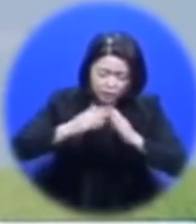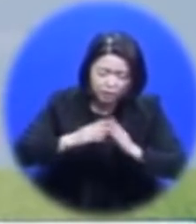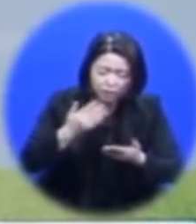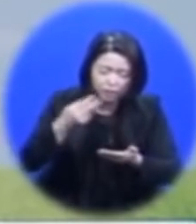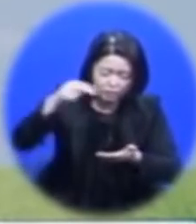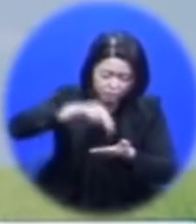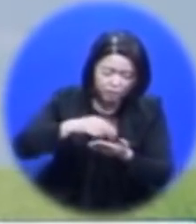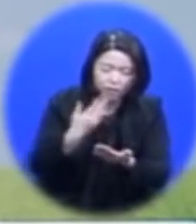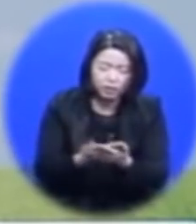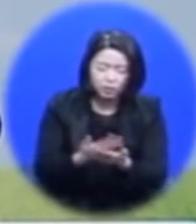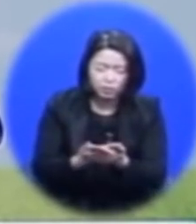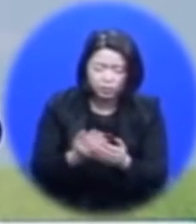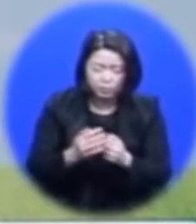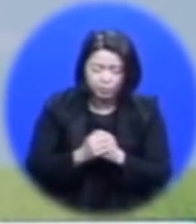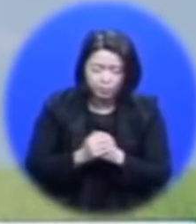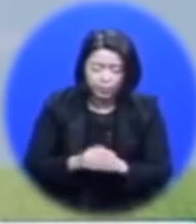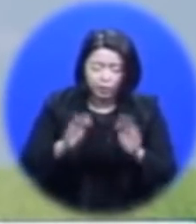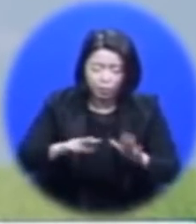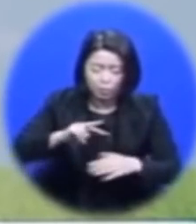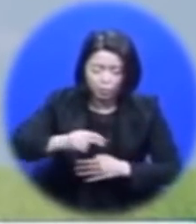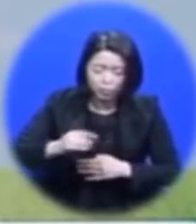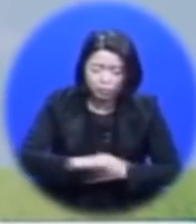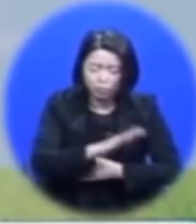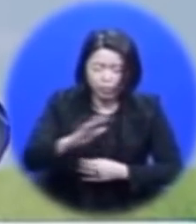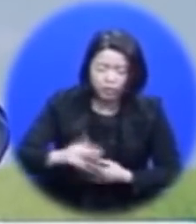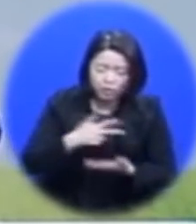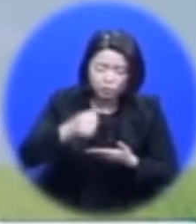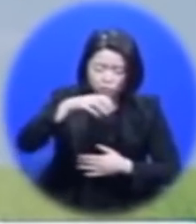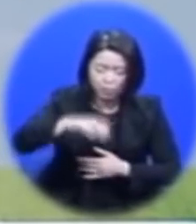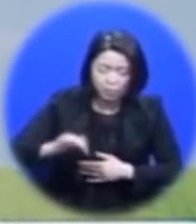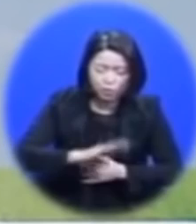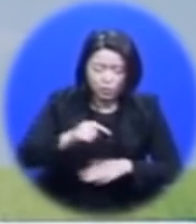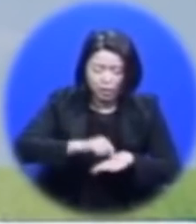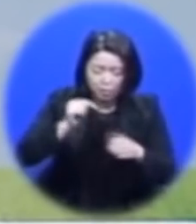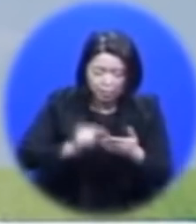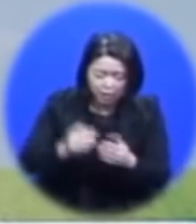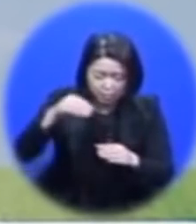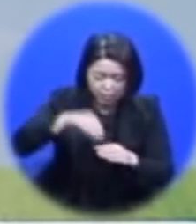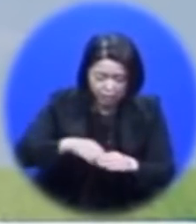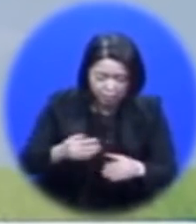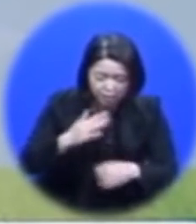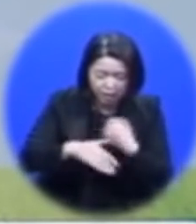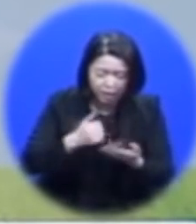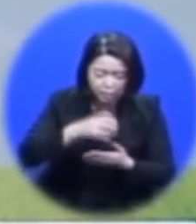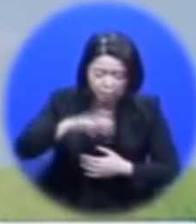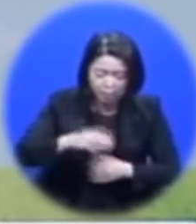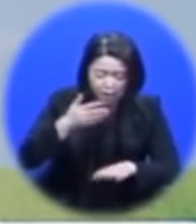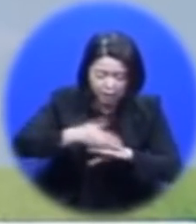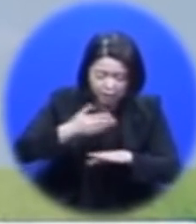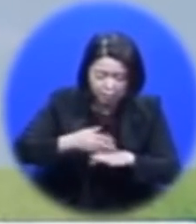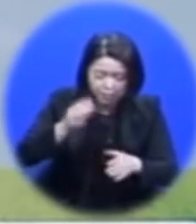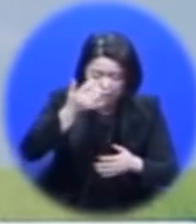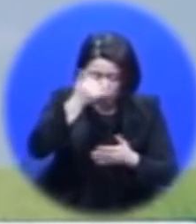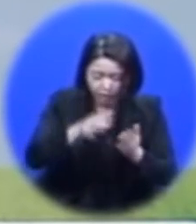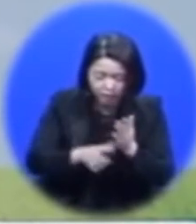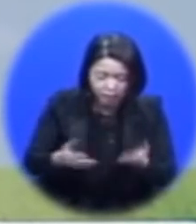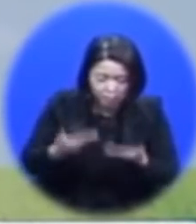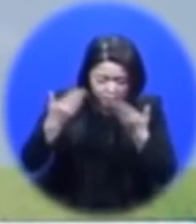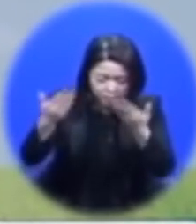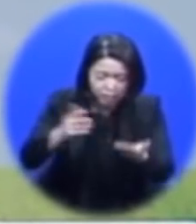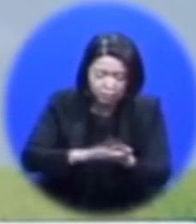해주소서. 오늘도 저희들이 주님 앞에 우리의 마음을 담아 하나님 앞에 감사의 예물을